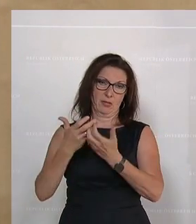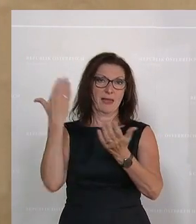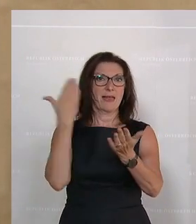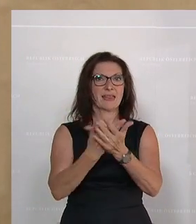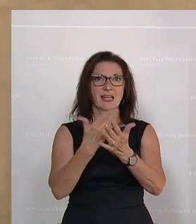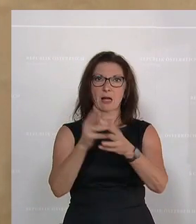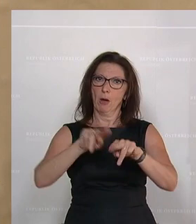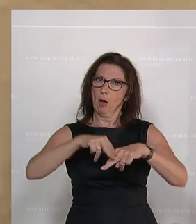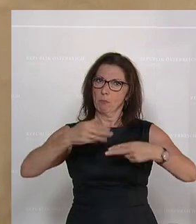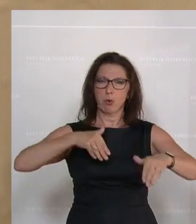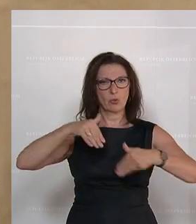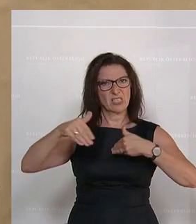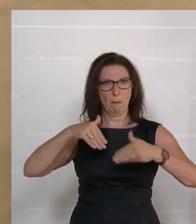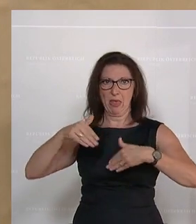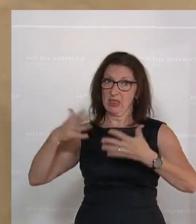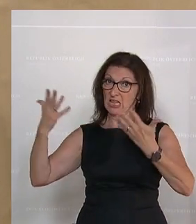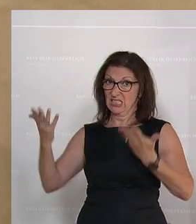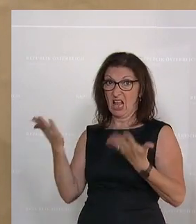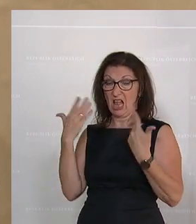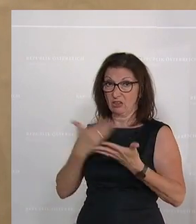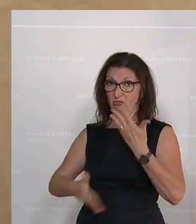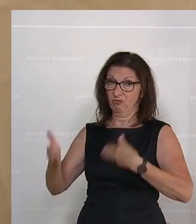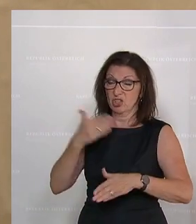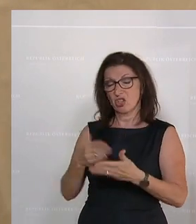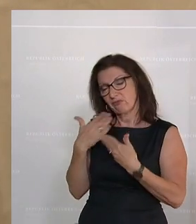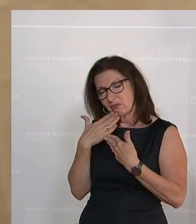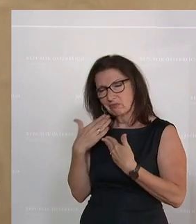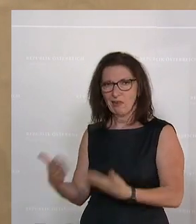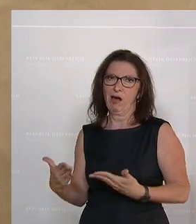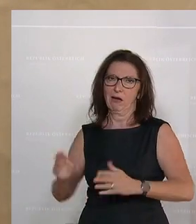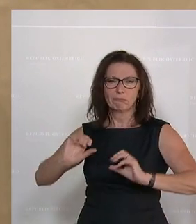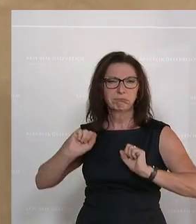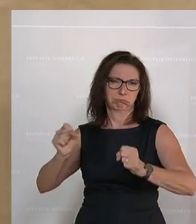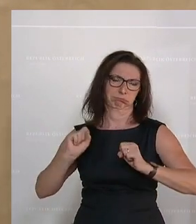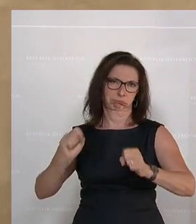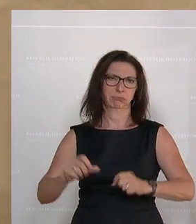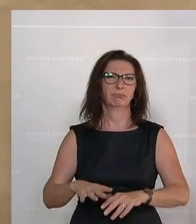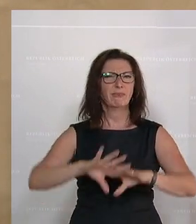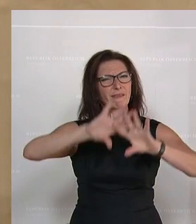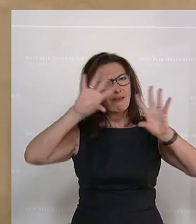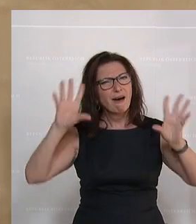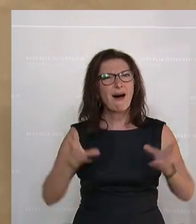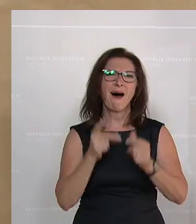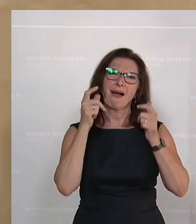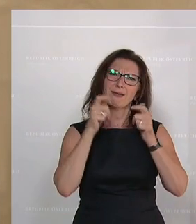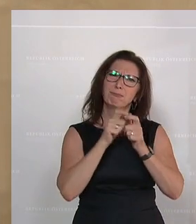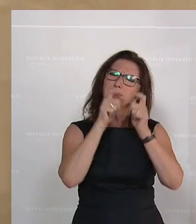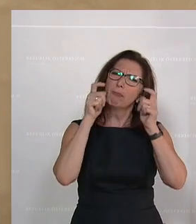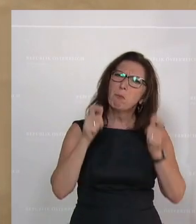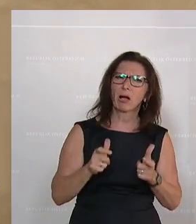bundesminister und harald totschnig für sein engagement alle diese pakete helfen den